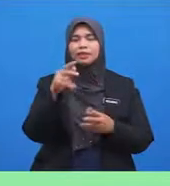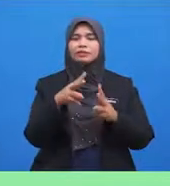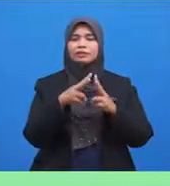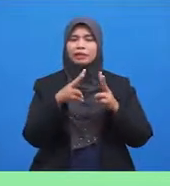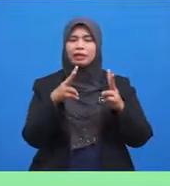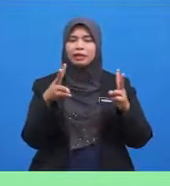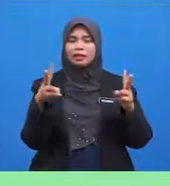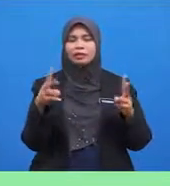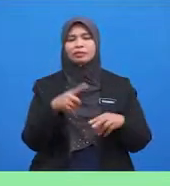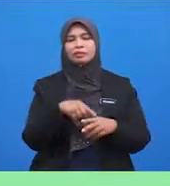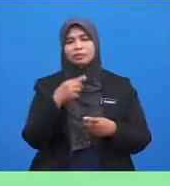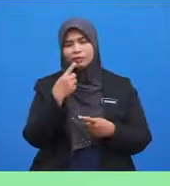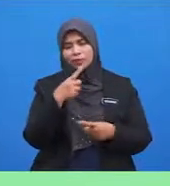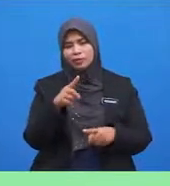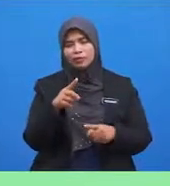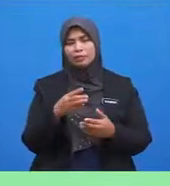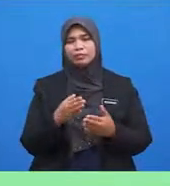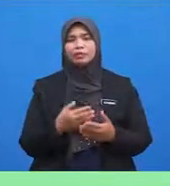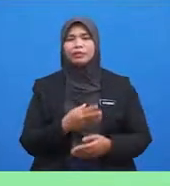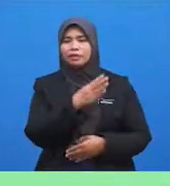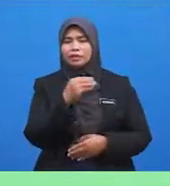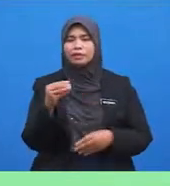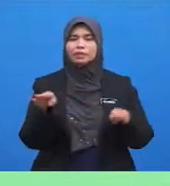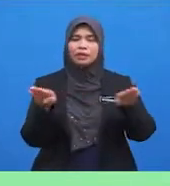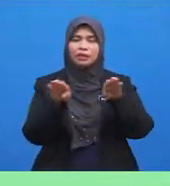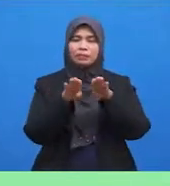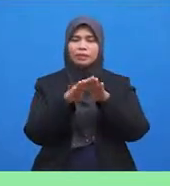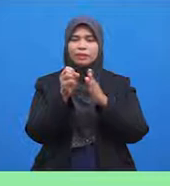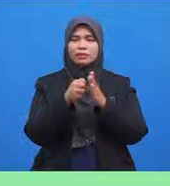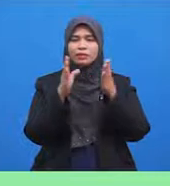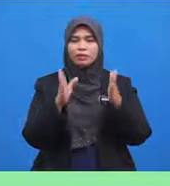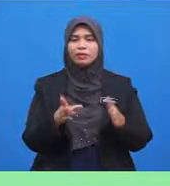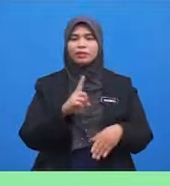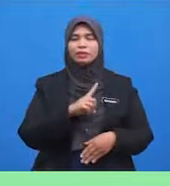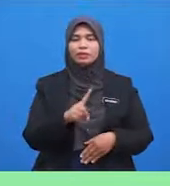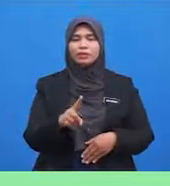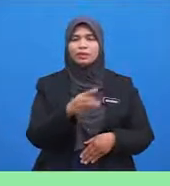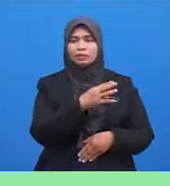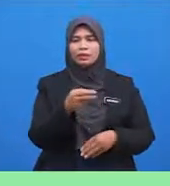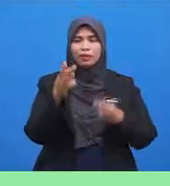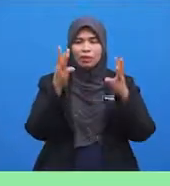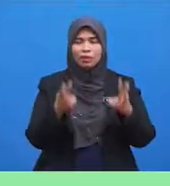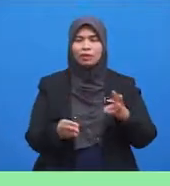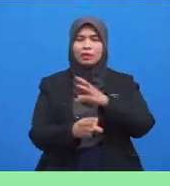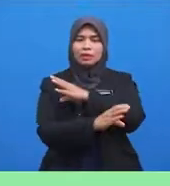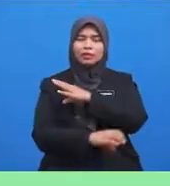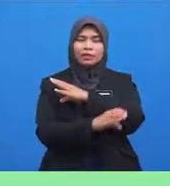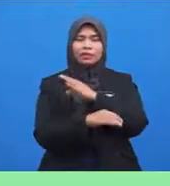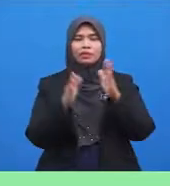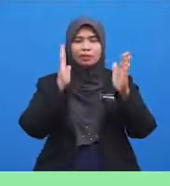sangat dituntut. Dan sebagai seorang Muslim dan warga negara